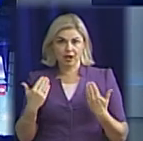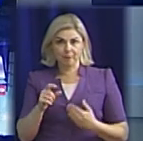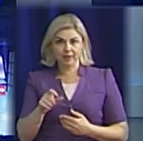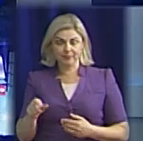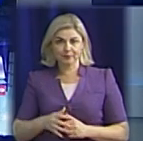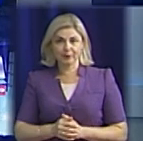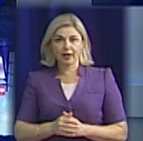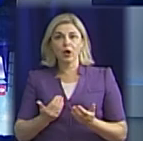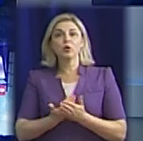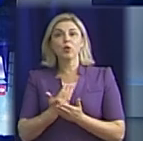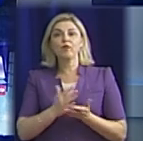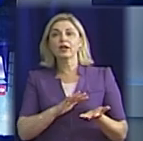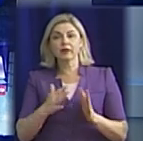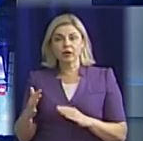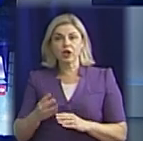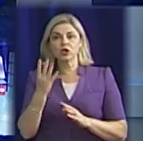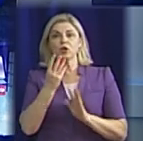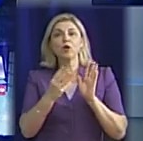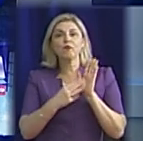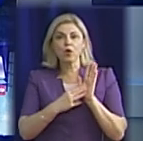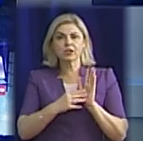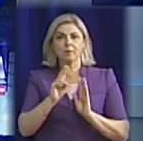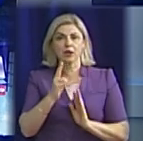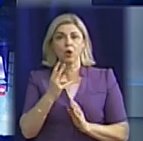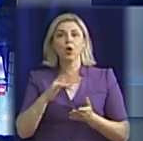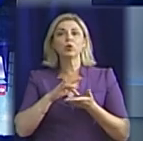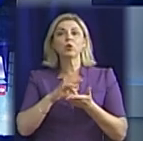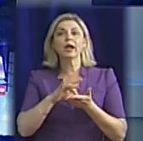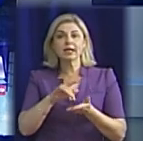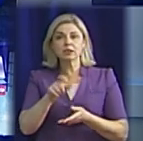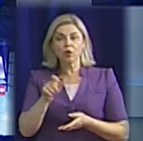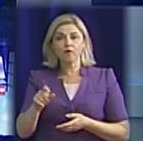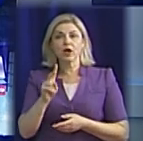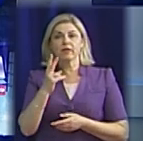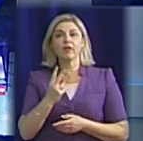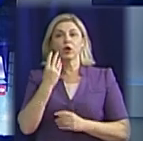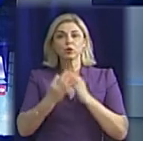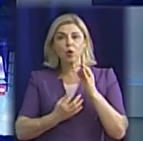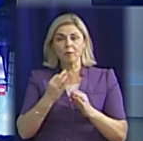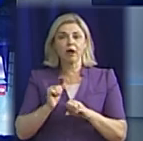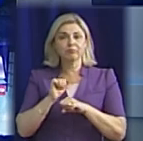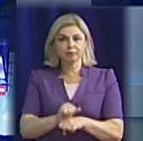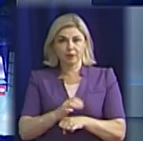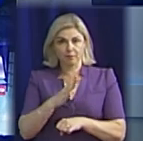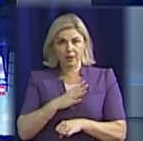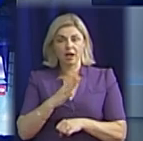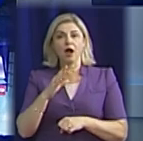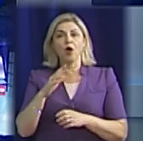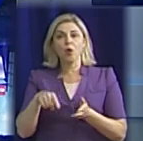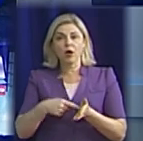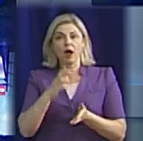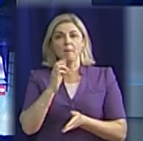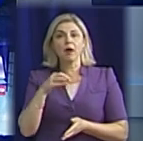І до події. 48 миколаївських туристів, що на дві доби застрягли в аеропорту міста Батумі, повернулися